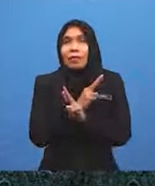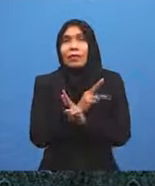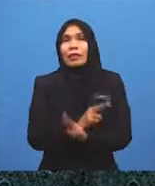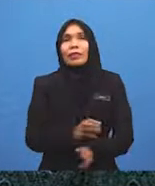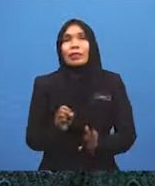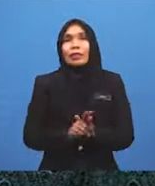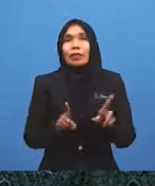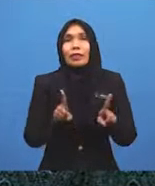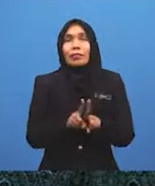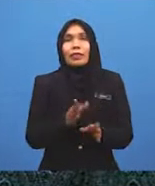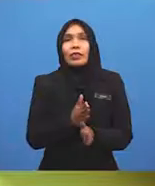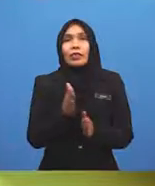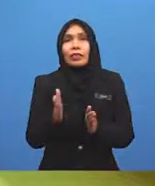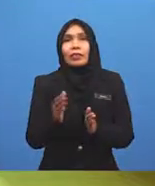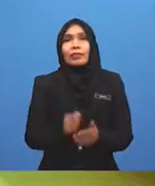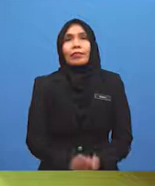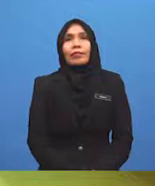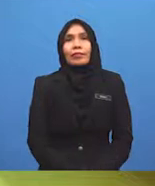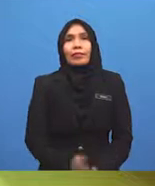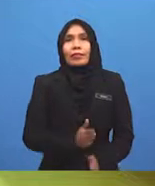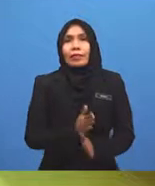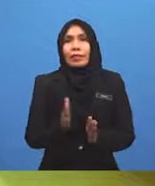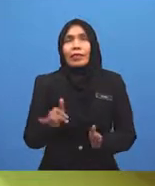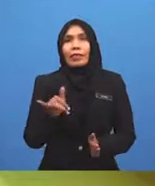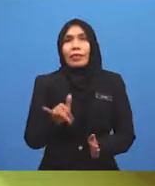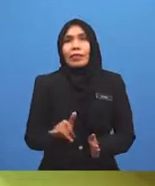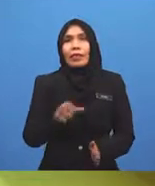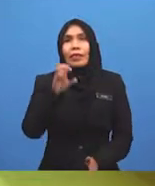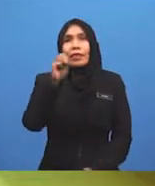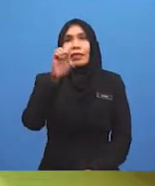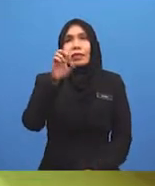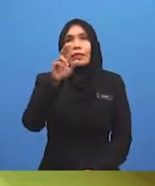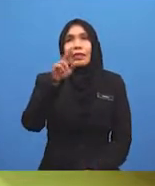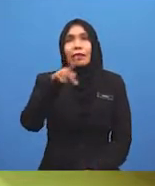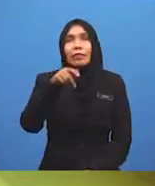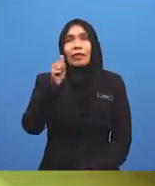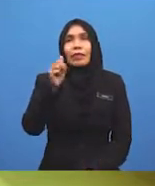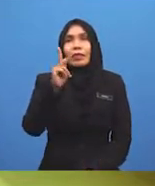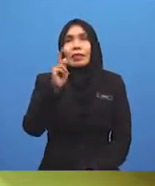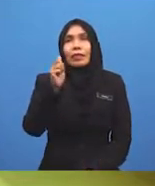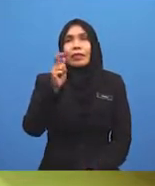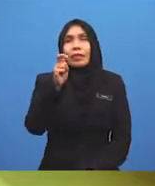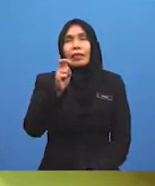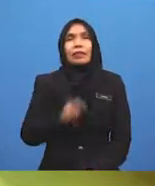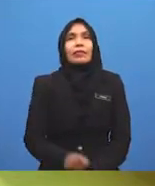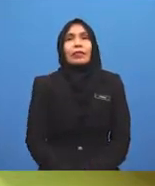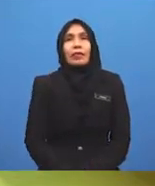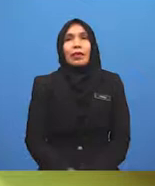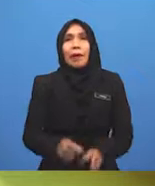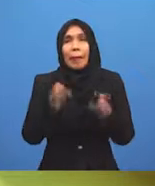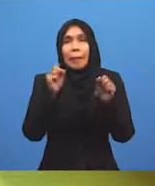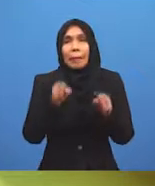jiran tetangga, kan? Jiran yang sepakat dan bersatu padu mampu